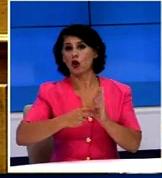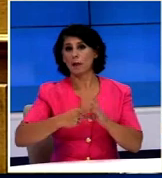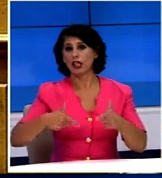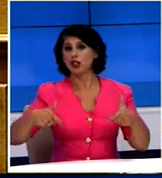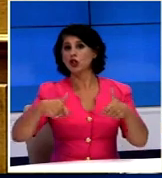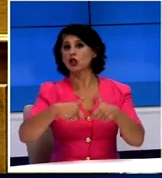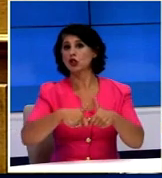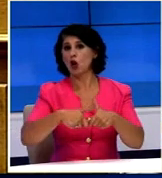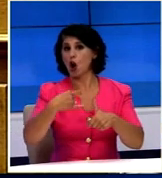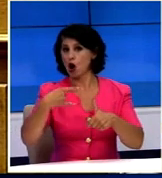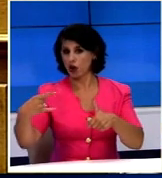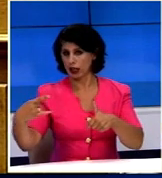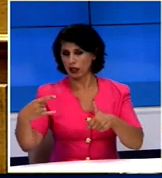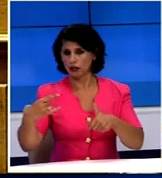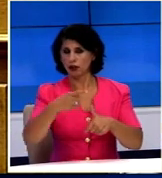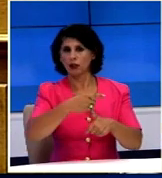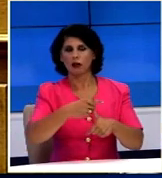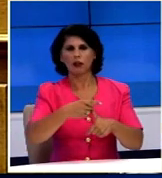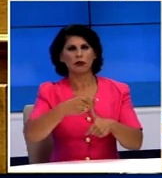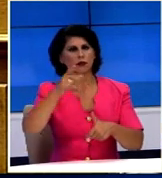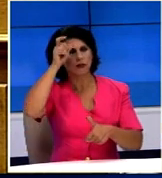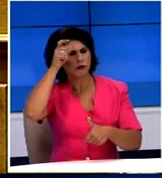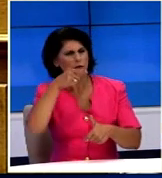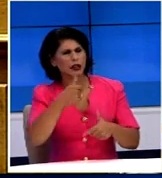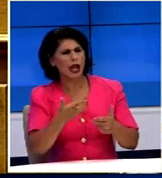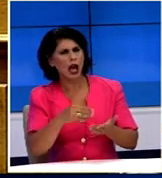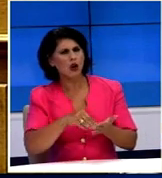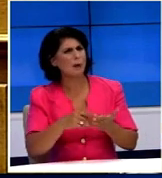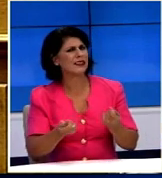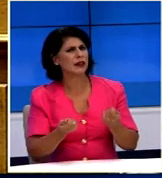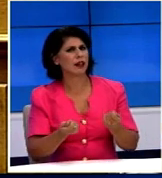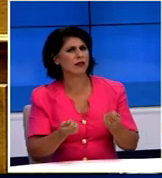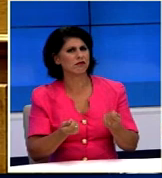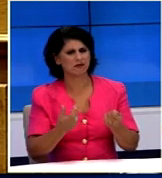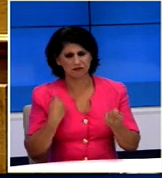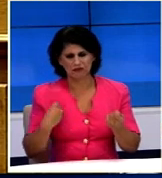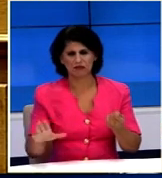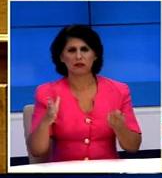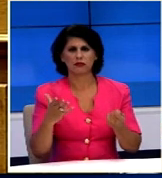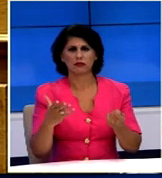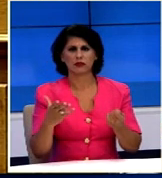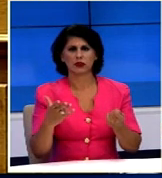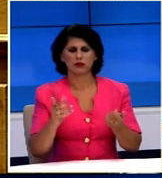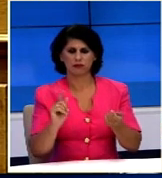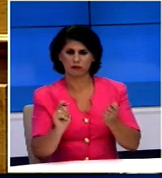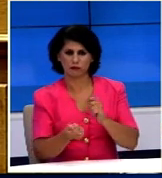Έχουμε μια Τουρκία η οποία προέβει σε μια απάνθρωπη, θα έλεγα,